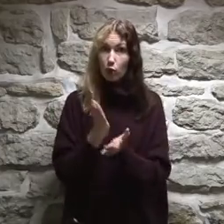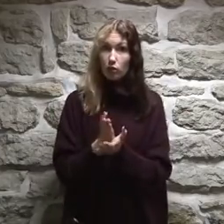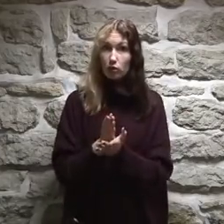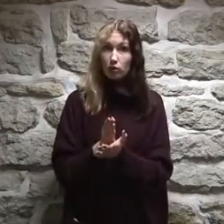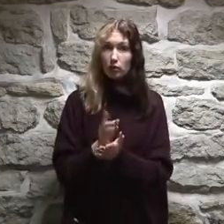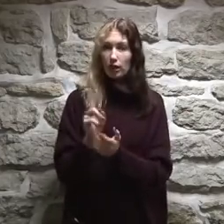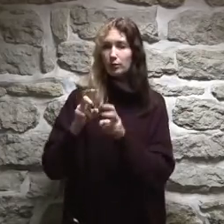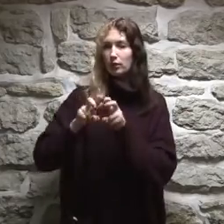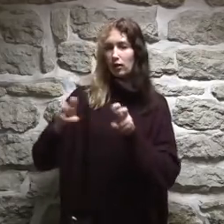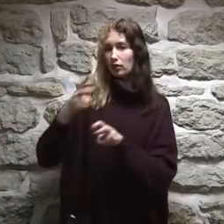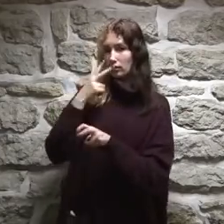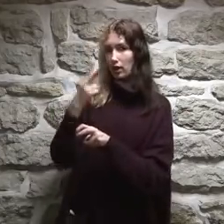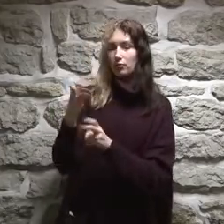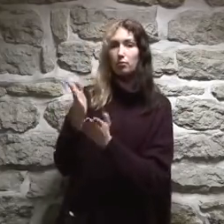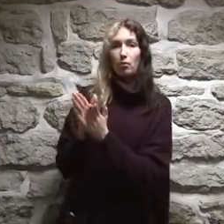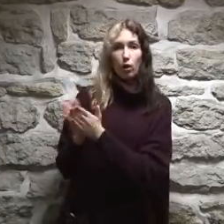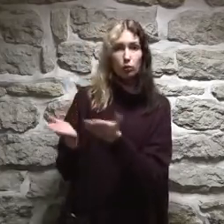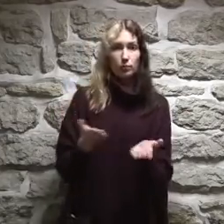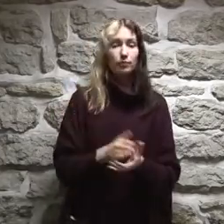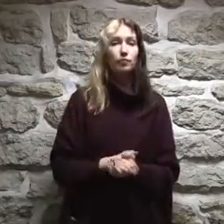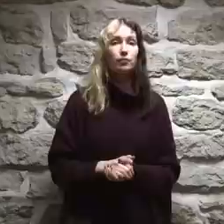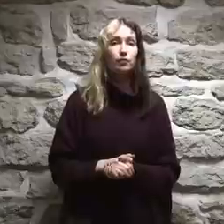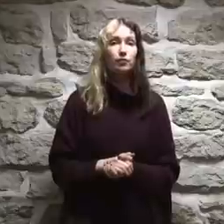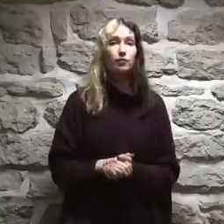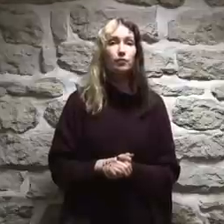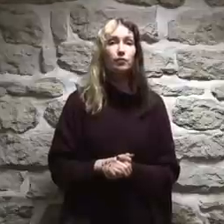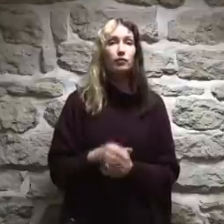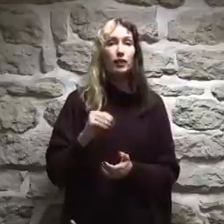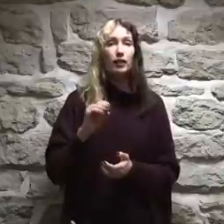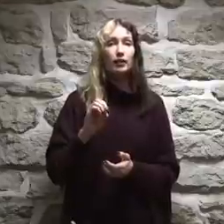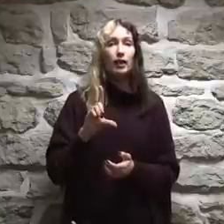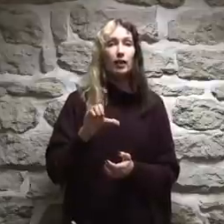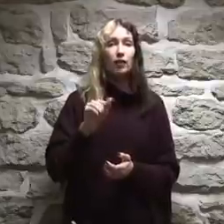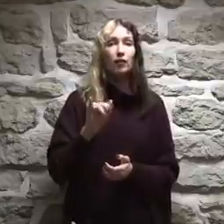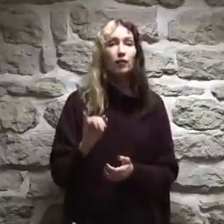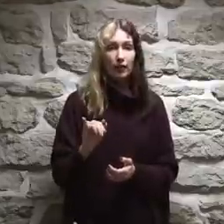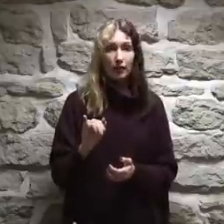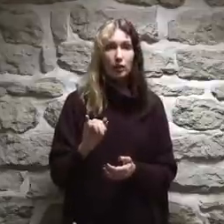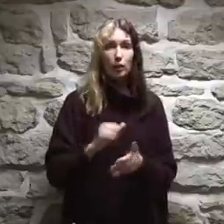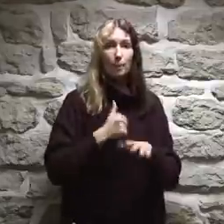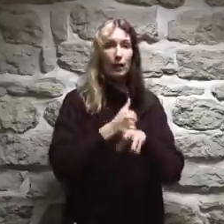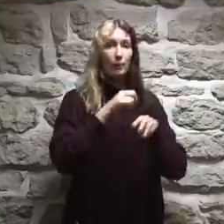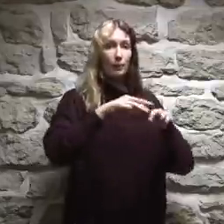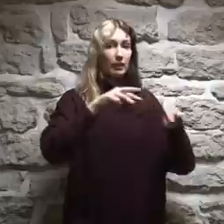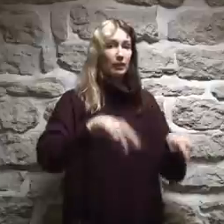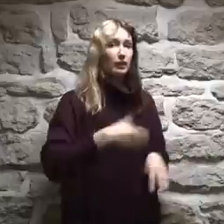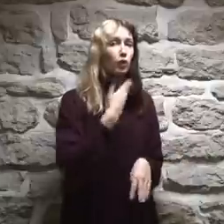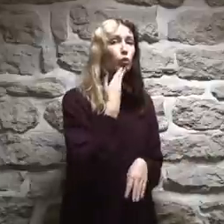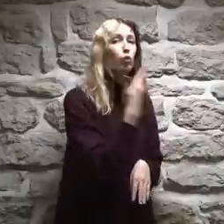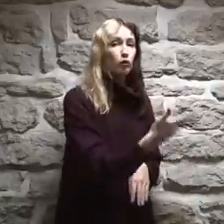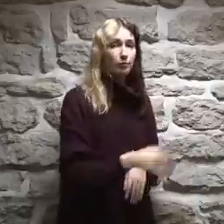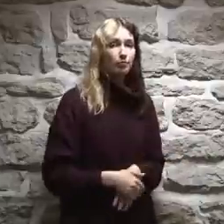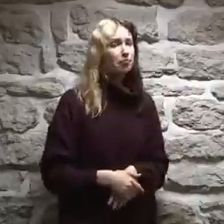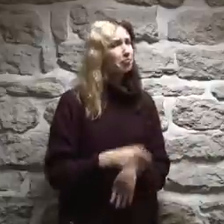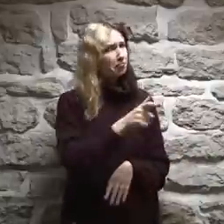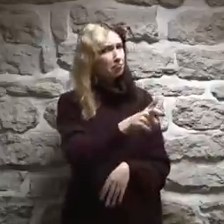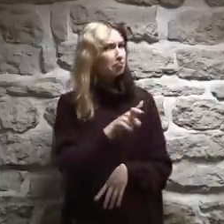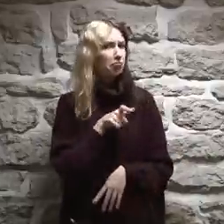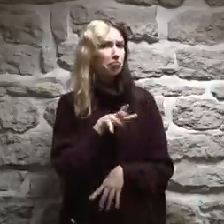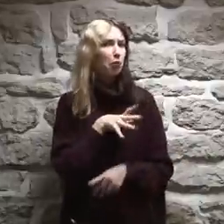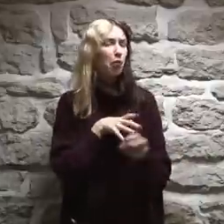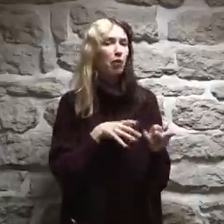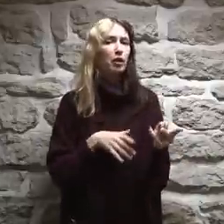esimeses reas, palun. Kertu Mooste Delfi toimetusest küsimus peaministrile. Te ütlesite, et